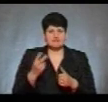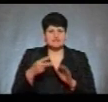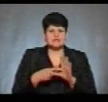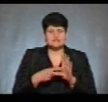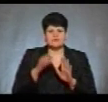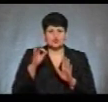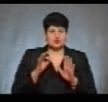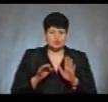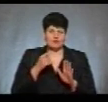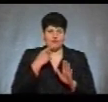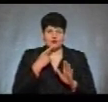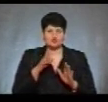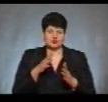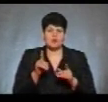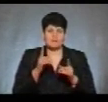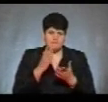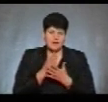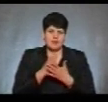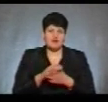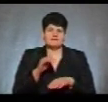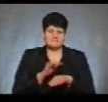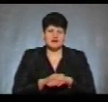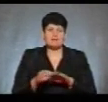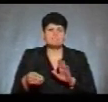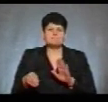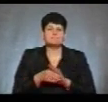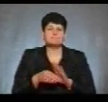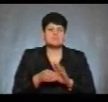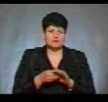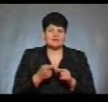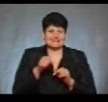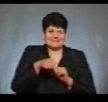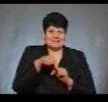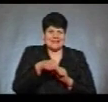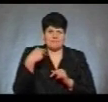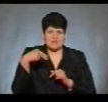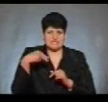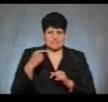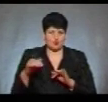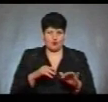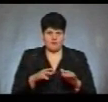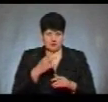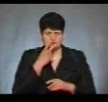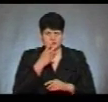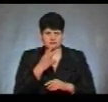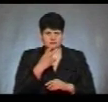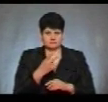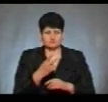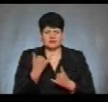виборців заявляють, що стикалися з фактами підкупу під час цієї президентської виборчої кампанії. Пропоную зараз